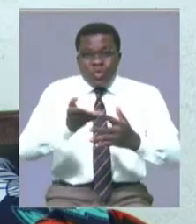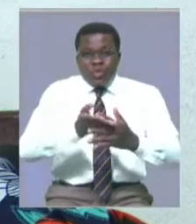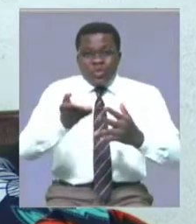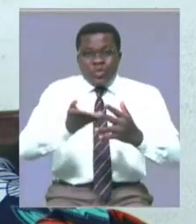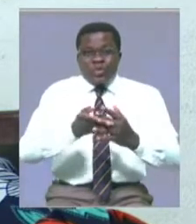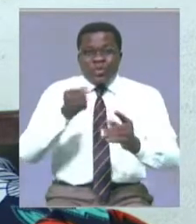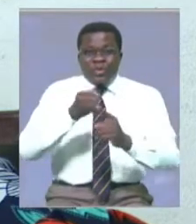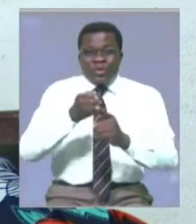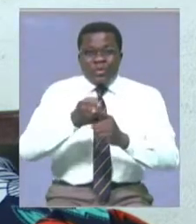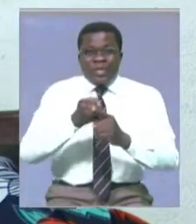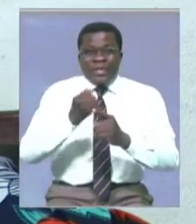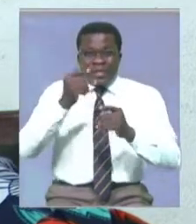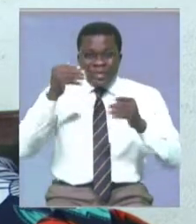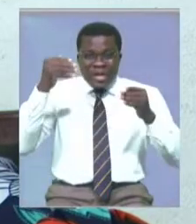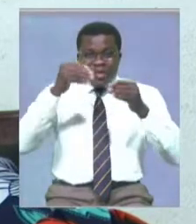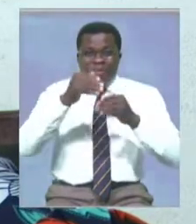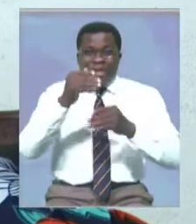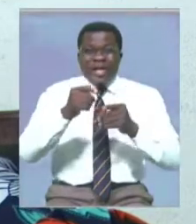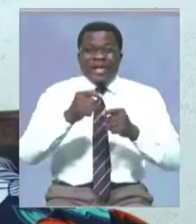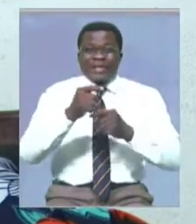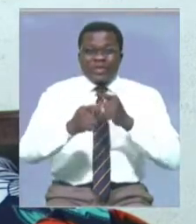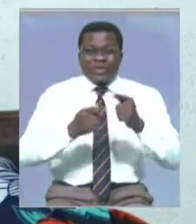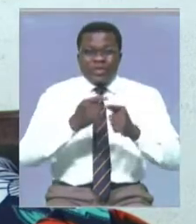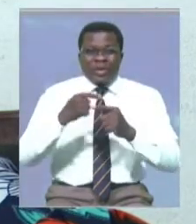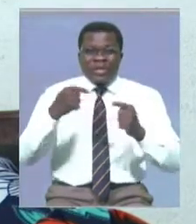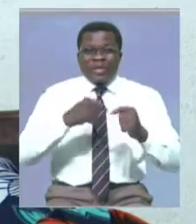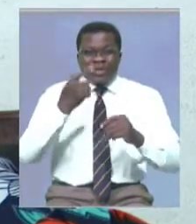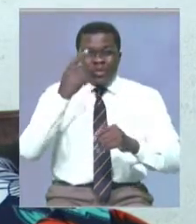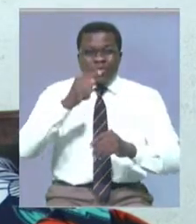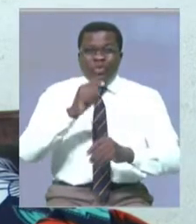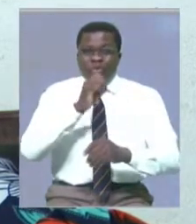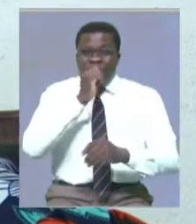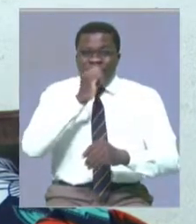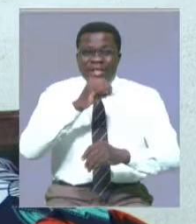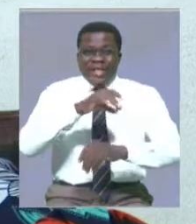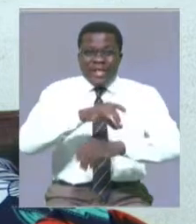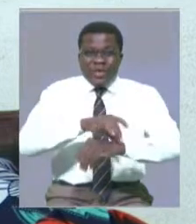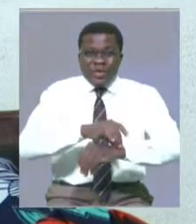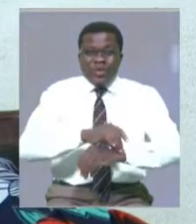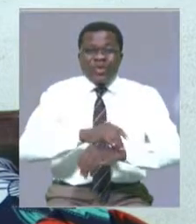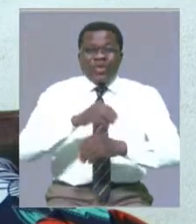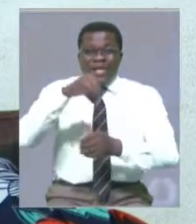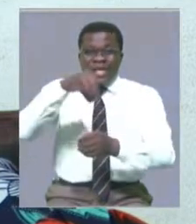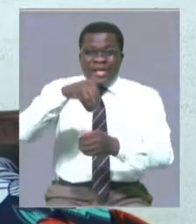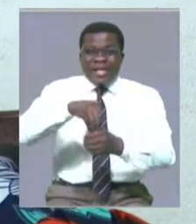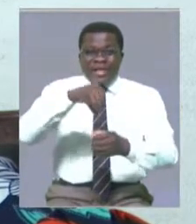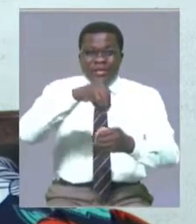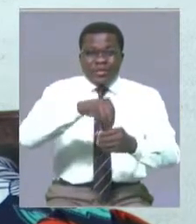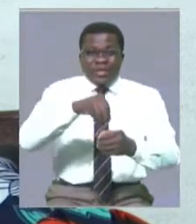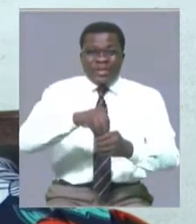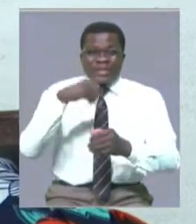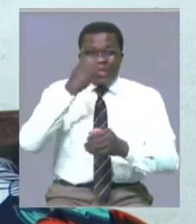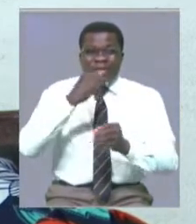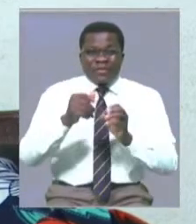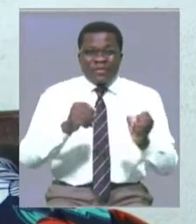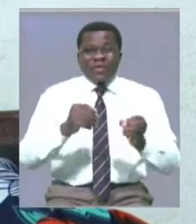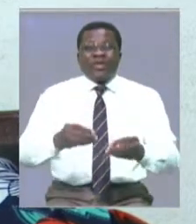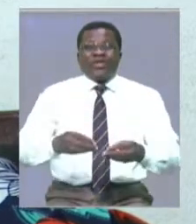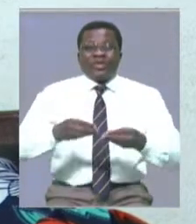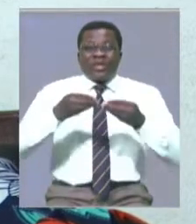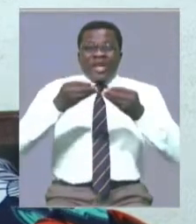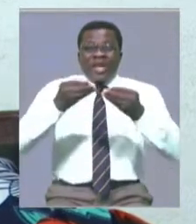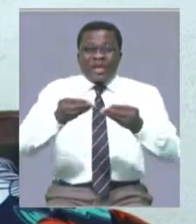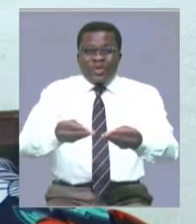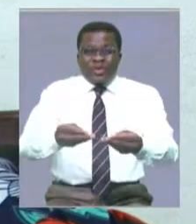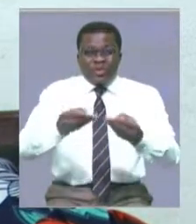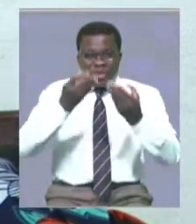de la convergence globale des luttes pour la terre, l'eau et les semences paysannes en Afrique de l'Ouest, sera remis au